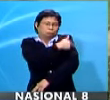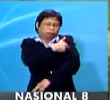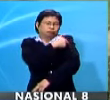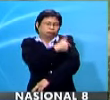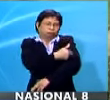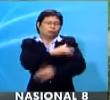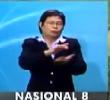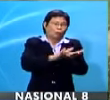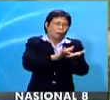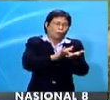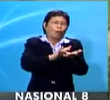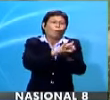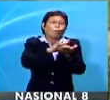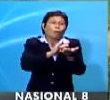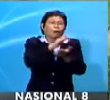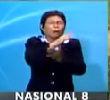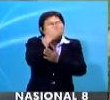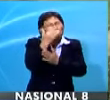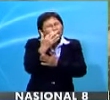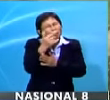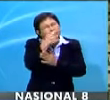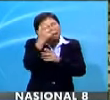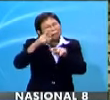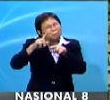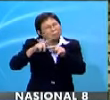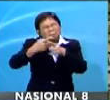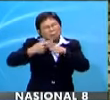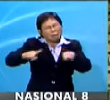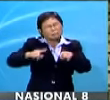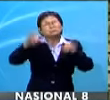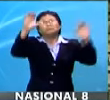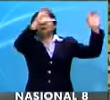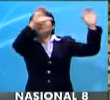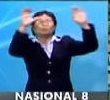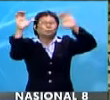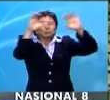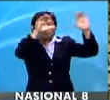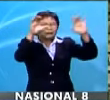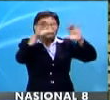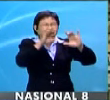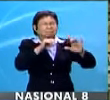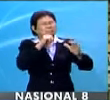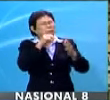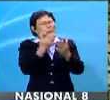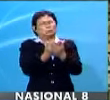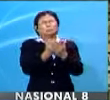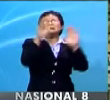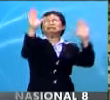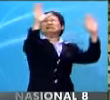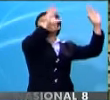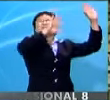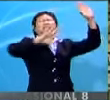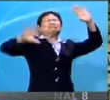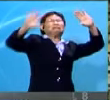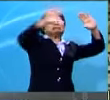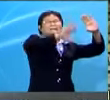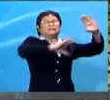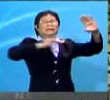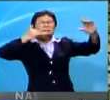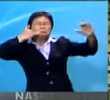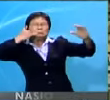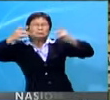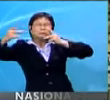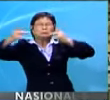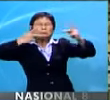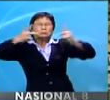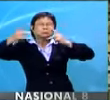Bandar Malangnya disebabkan Cuaca dan juga keadaan yang tidak menentu serta talian komunikasi